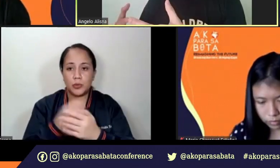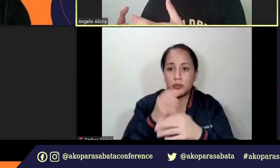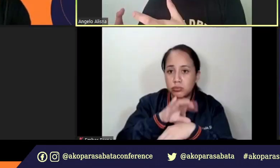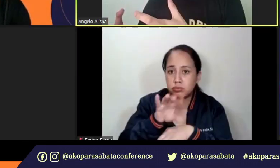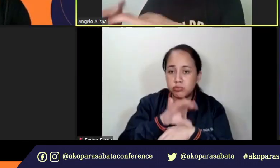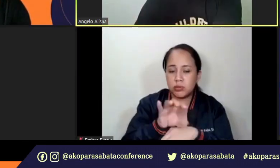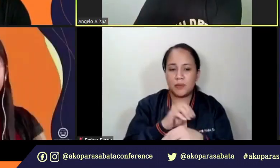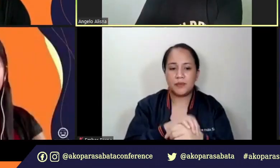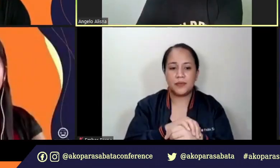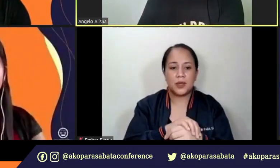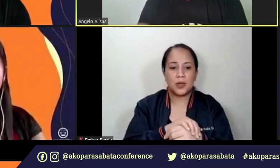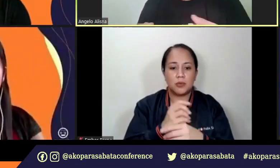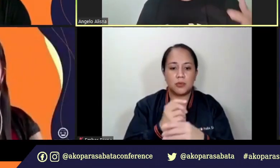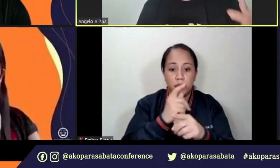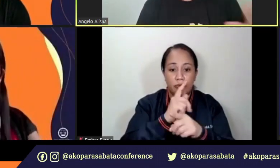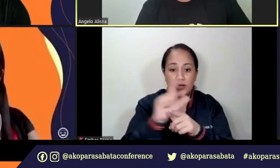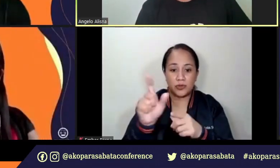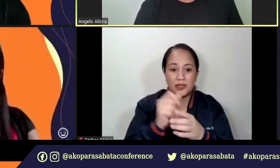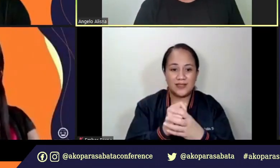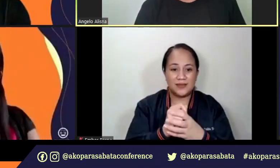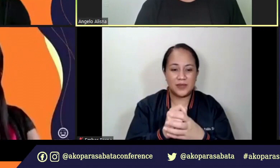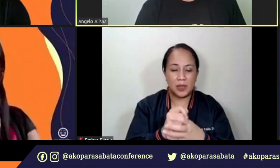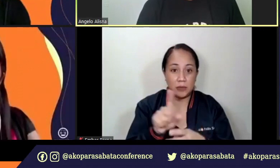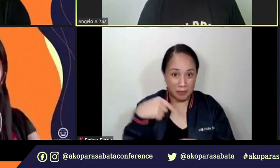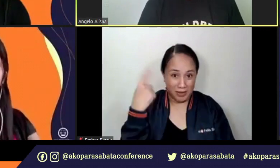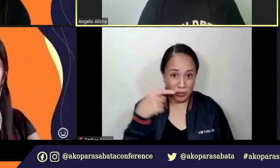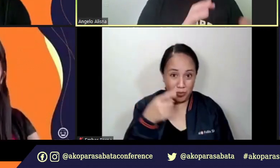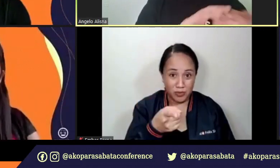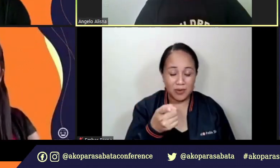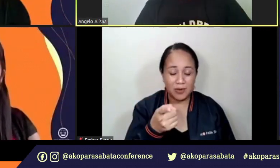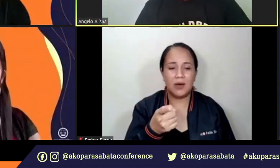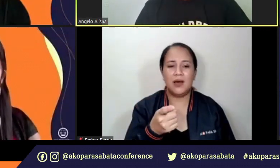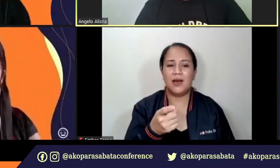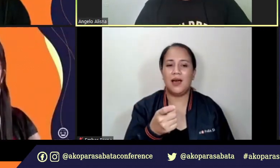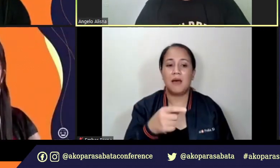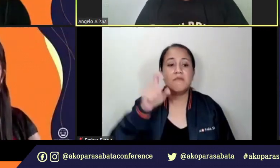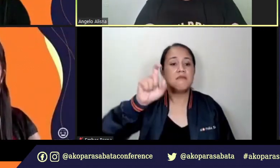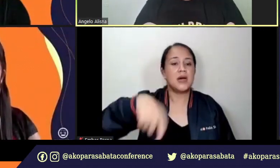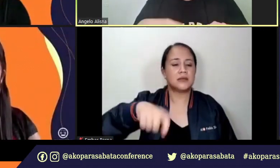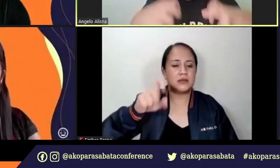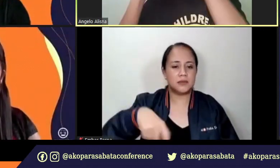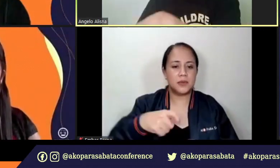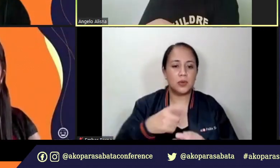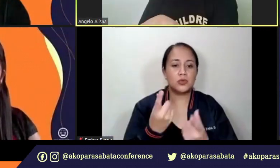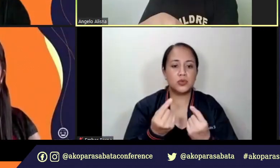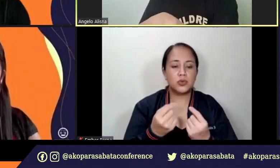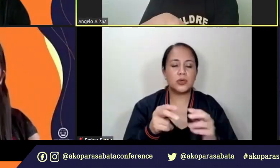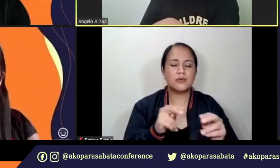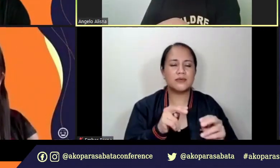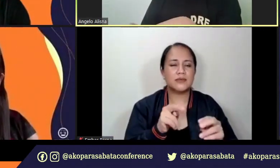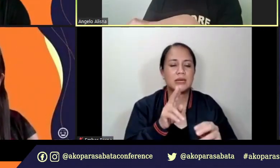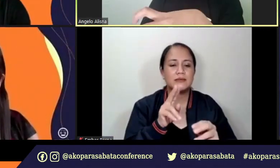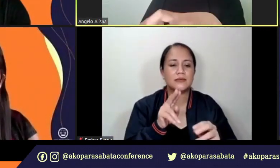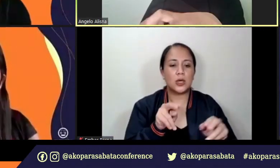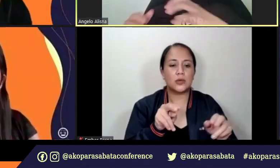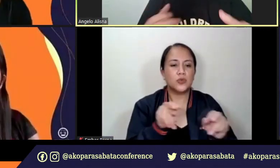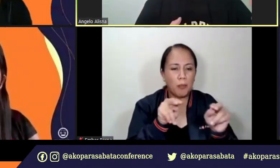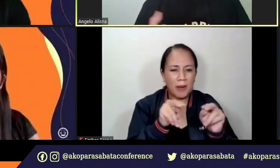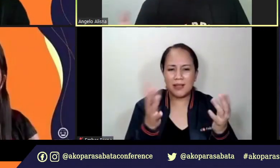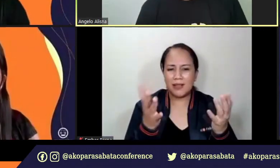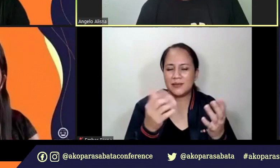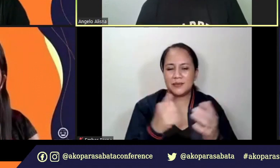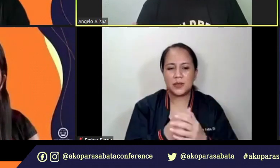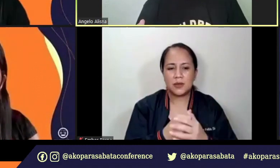sa in professional, sinasabi kasi nagbaliw ka gano'n, 'di ba? So dapat gawin natin yung normal lang na